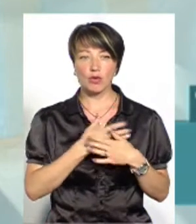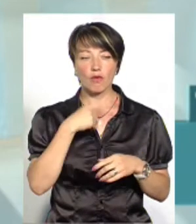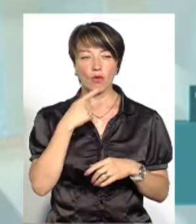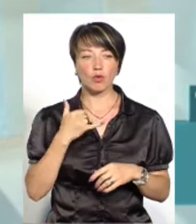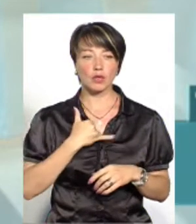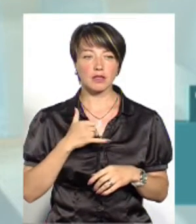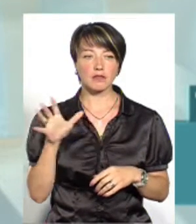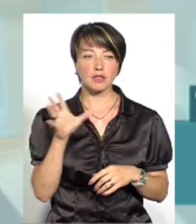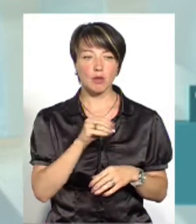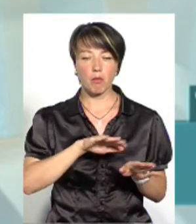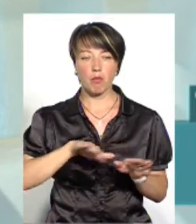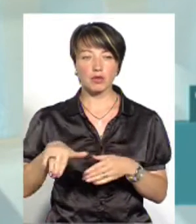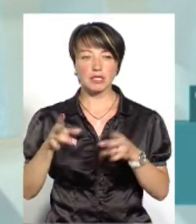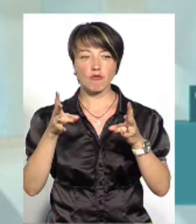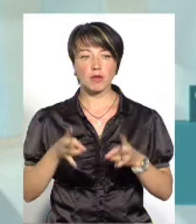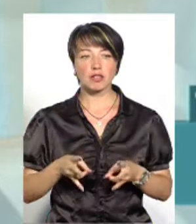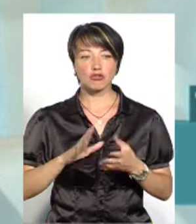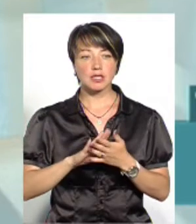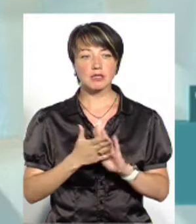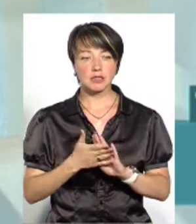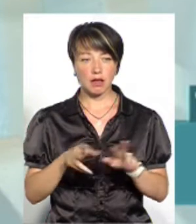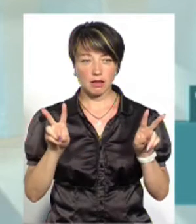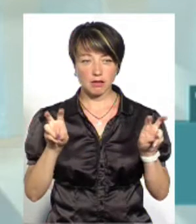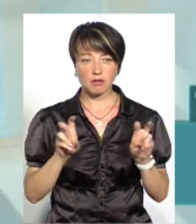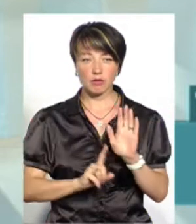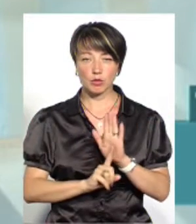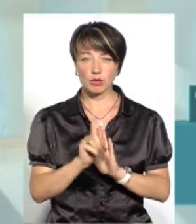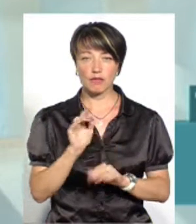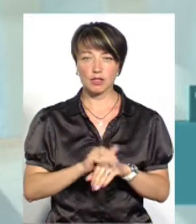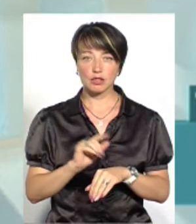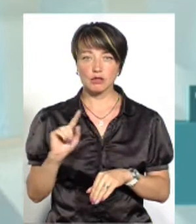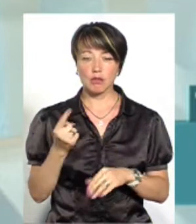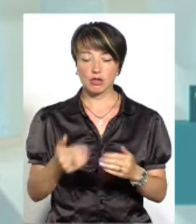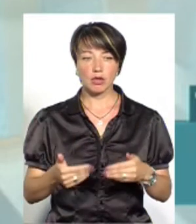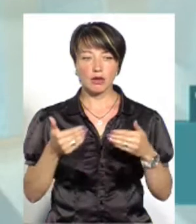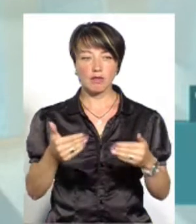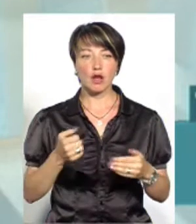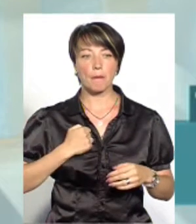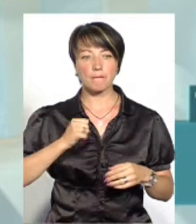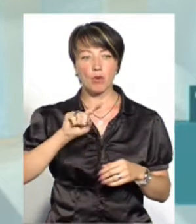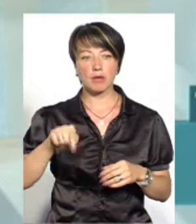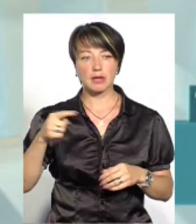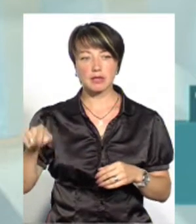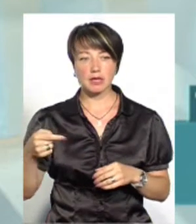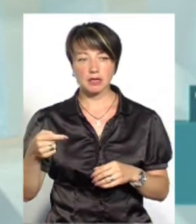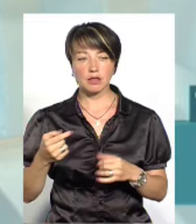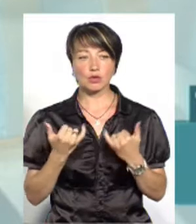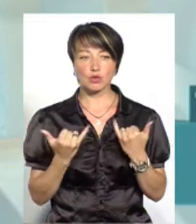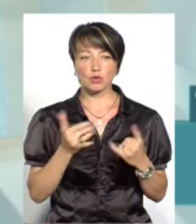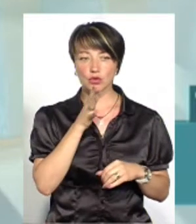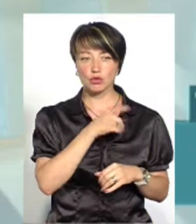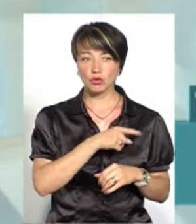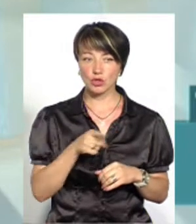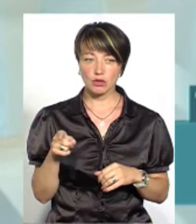у всіх посттравматичний стан. Починаючи фактично з першої хвилі мобілізації, які пройшли хлопці до сьогоднішнього